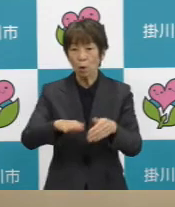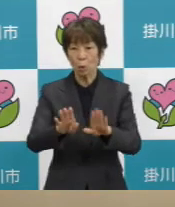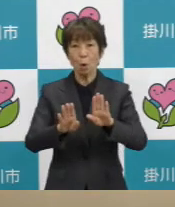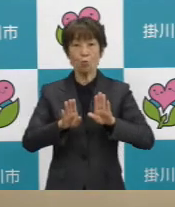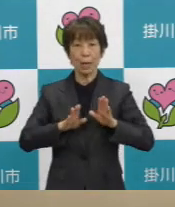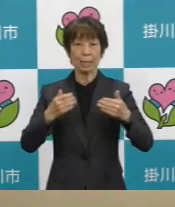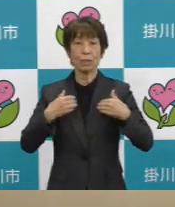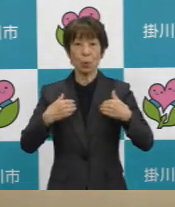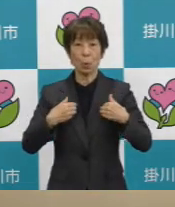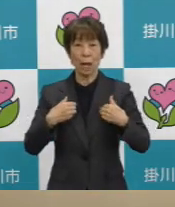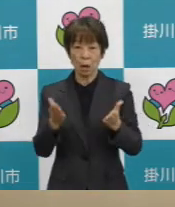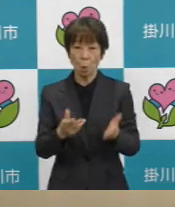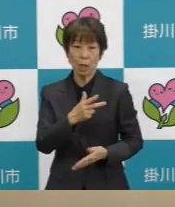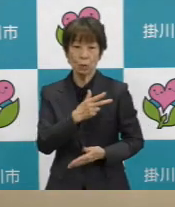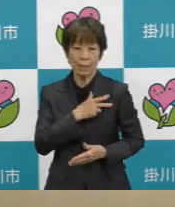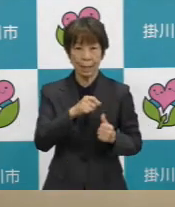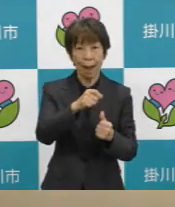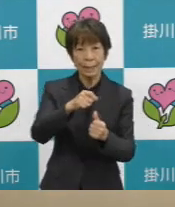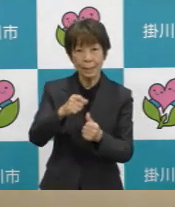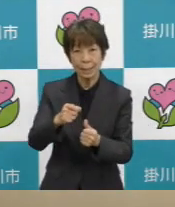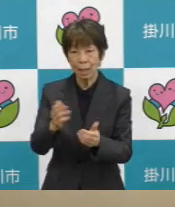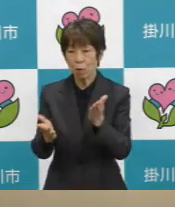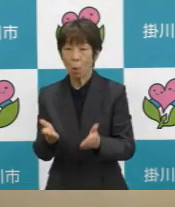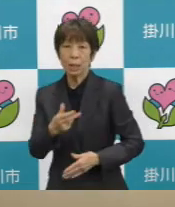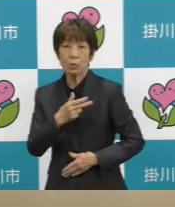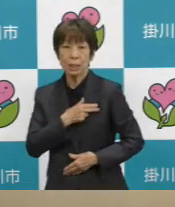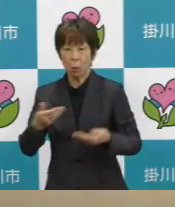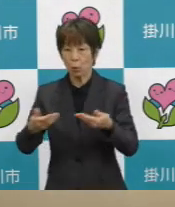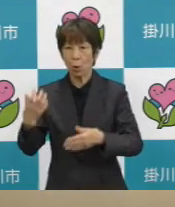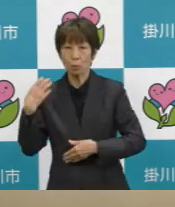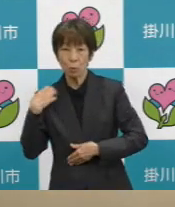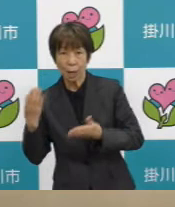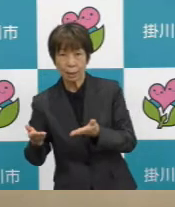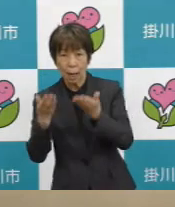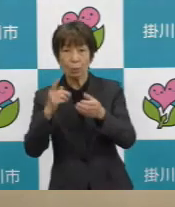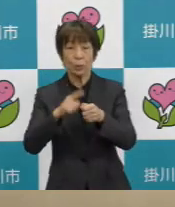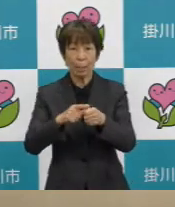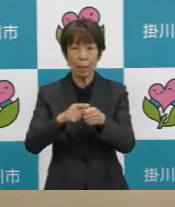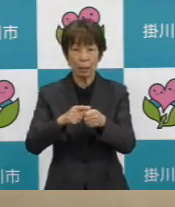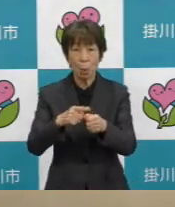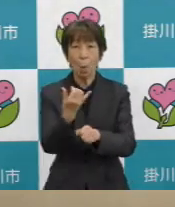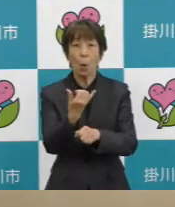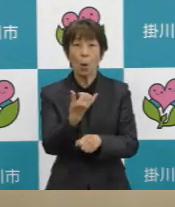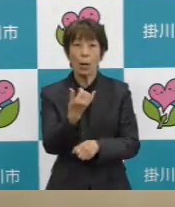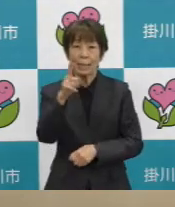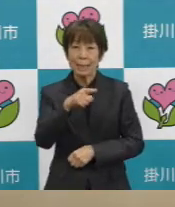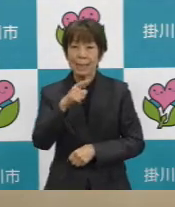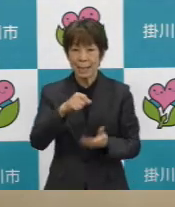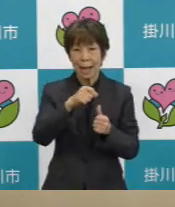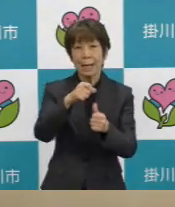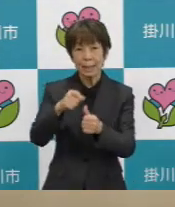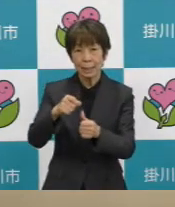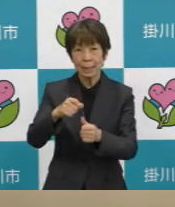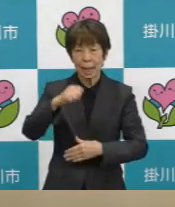士の配置、それから保育士の業務負担軽減となる人員配置、認可外保育施